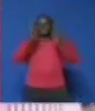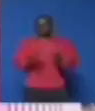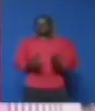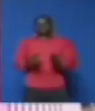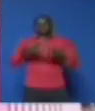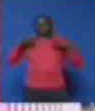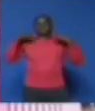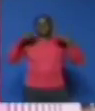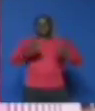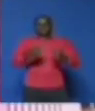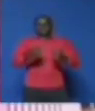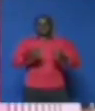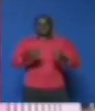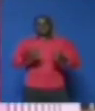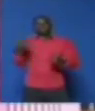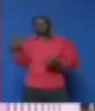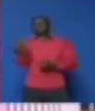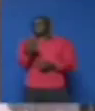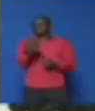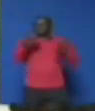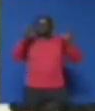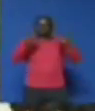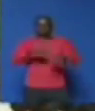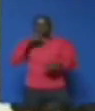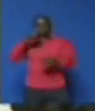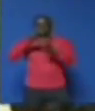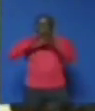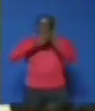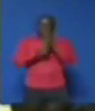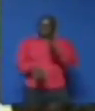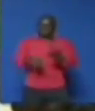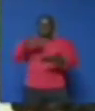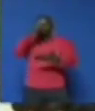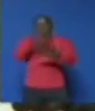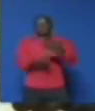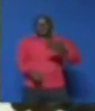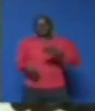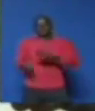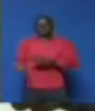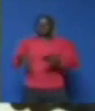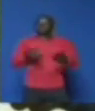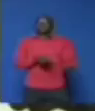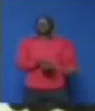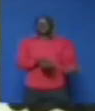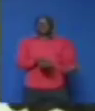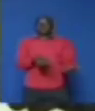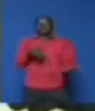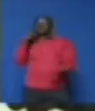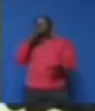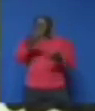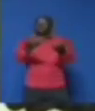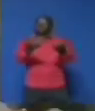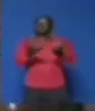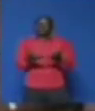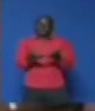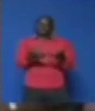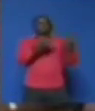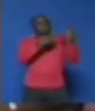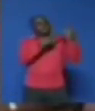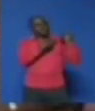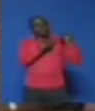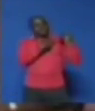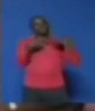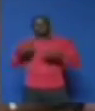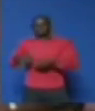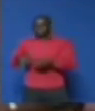santé à un seul ne peut pas réduire les taux de mortalité maternelle néonatale un fan de ronaldo 2e du vol des différents